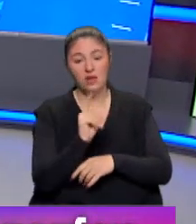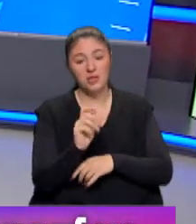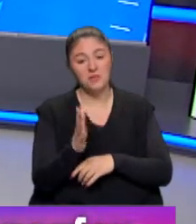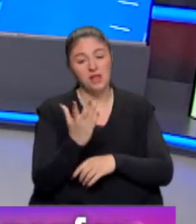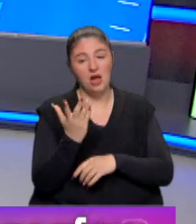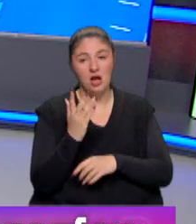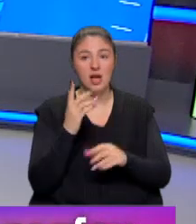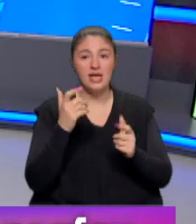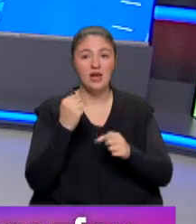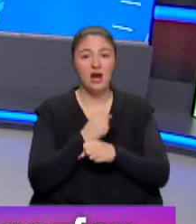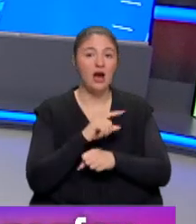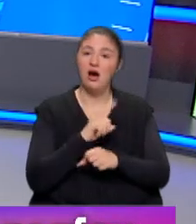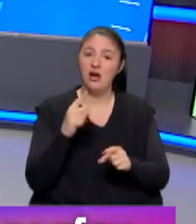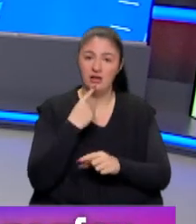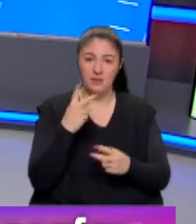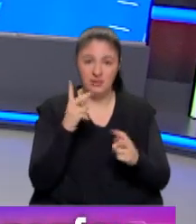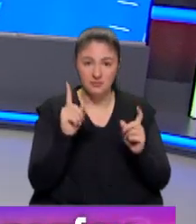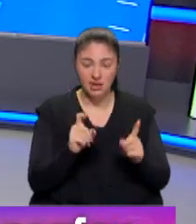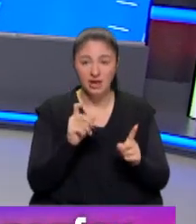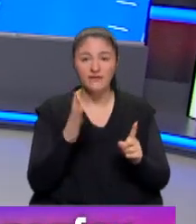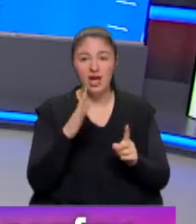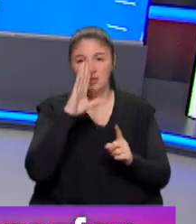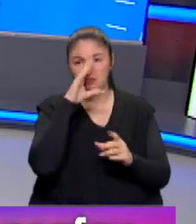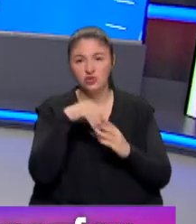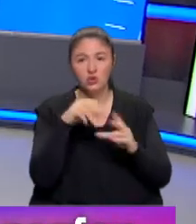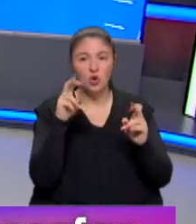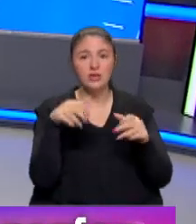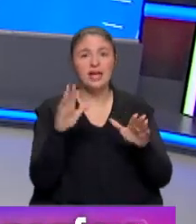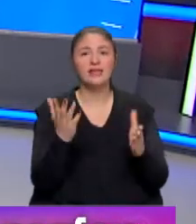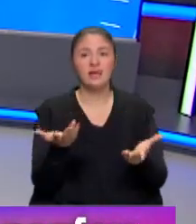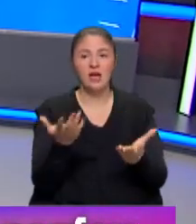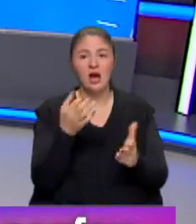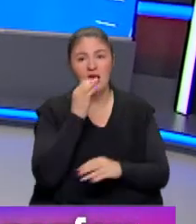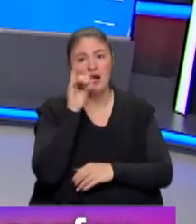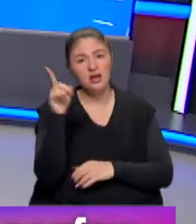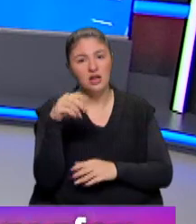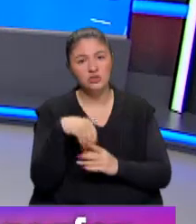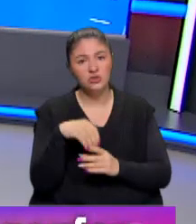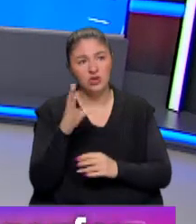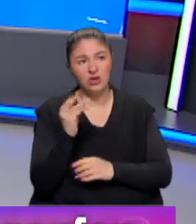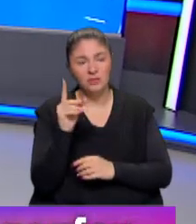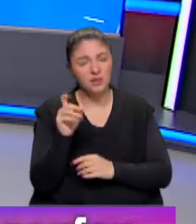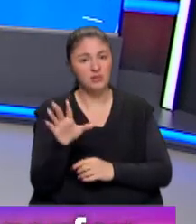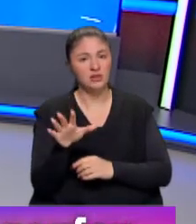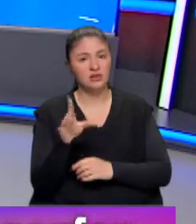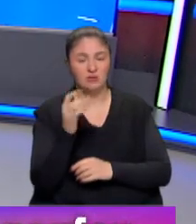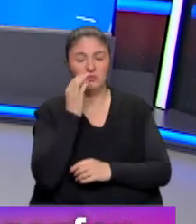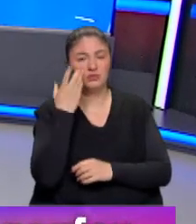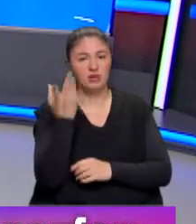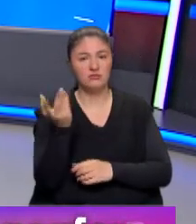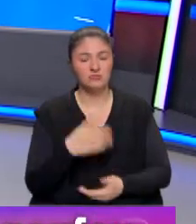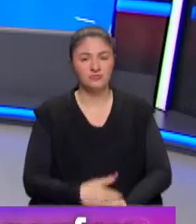mesela Ali Yerlikaya hayır diyebilir mi? Ya da İstanbul için söz konusu değil de Ankara için olabilir mi? Bir haberimizi